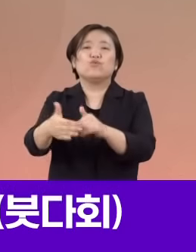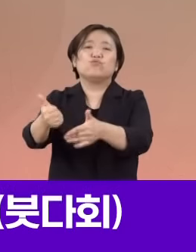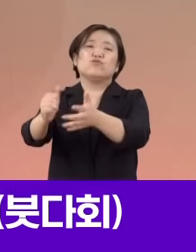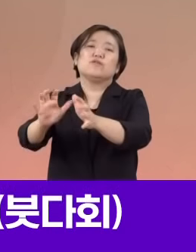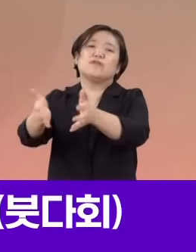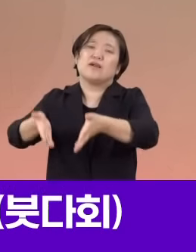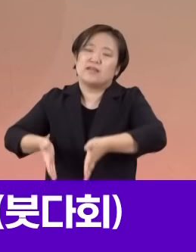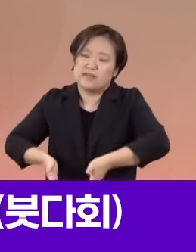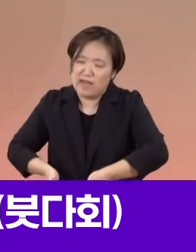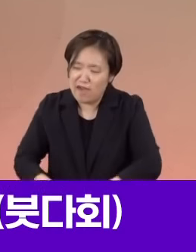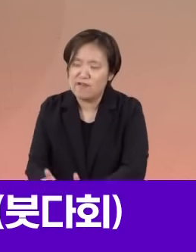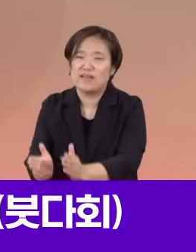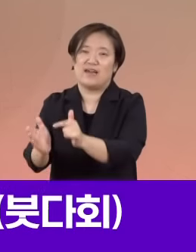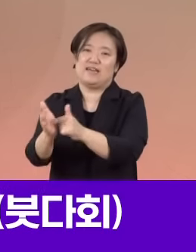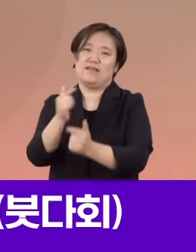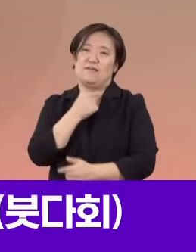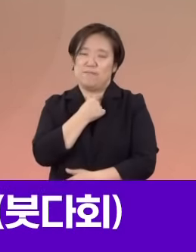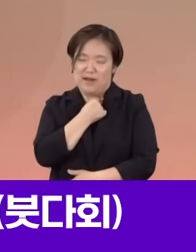극락세계